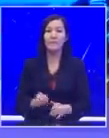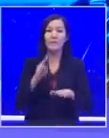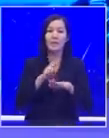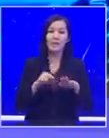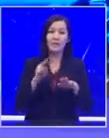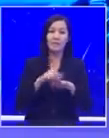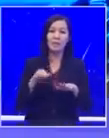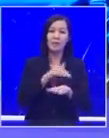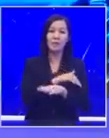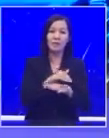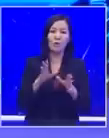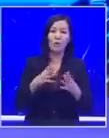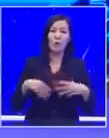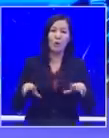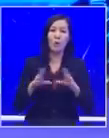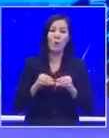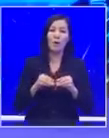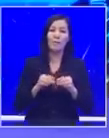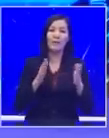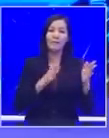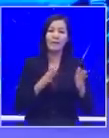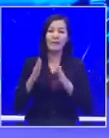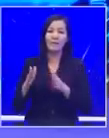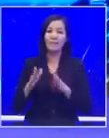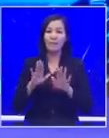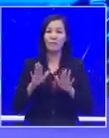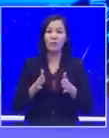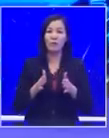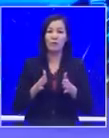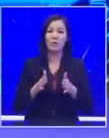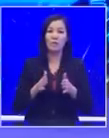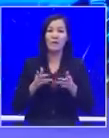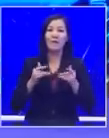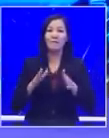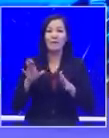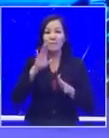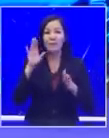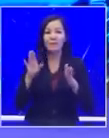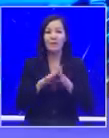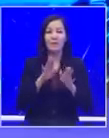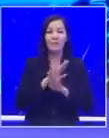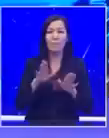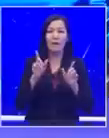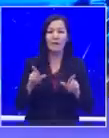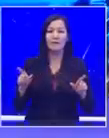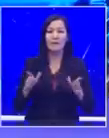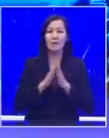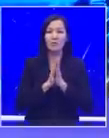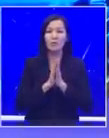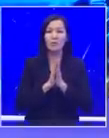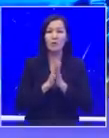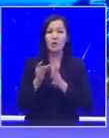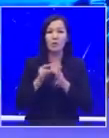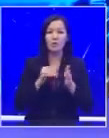Тәртіп сақшылары көшелердегі қоғамдық тәртіп пен төтенше жағдайдың талаптарын сақтап қана қоймайды. Азаматтардың өтініштері бойынша